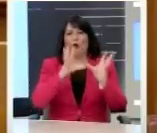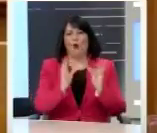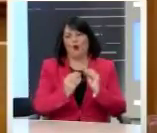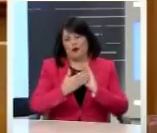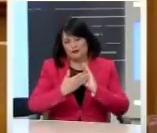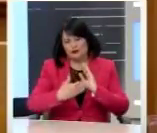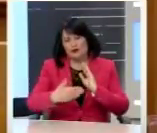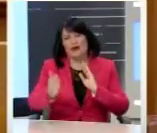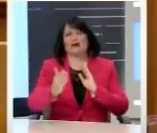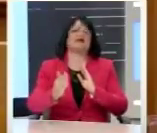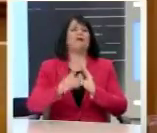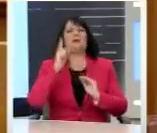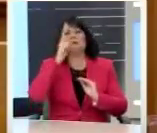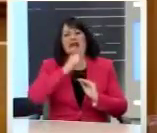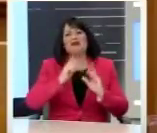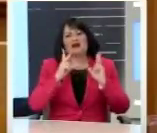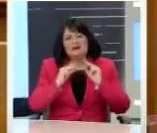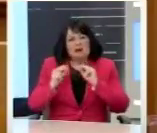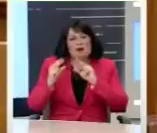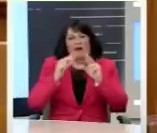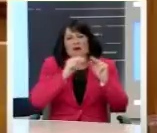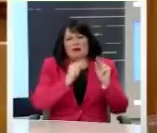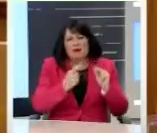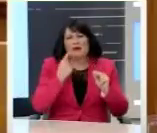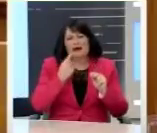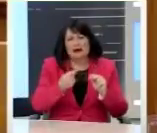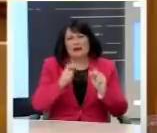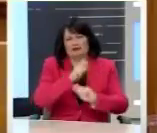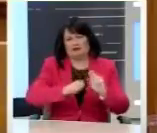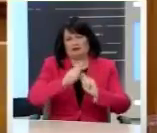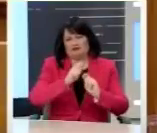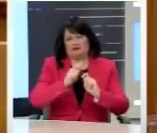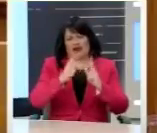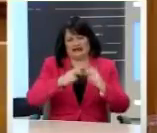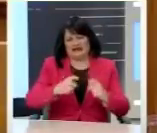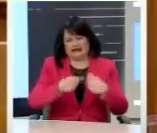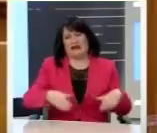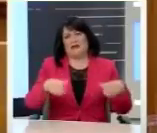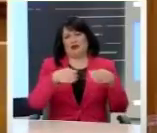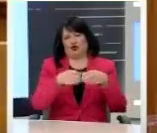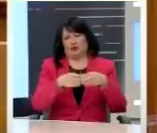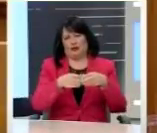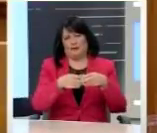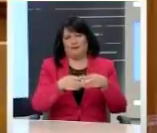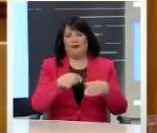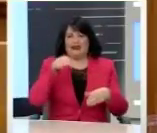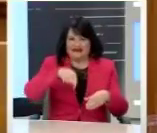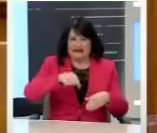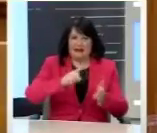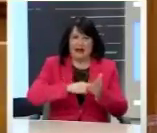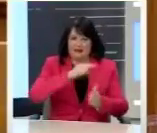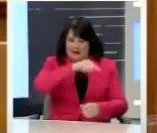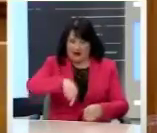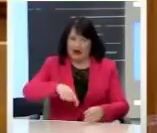διάστημα προσπαθώντας να χτίσουν την εξεταστική των πραγμάτων επιτροπής. Και αντί να ζητήσουν σήμερα